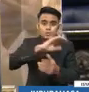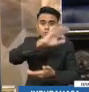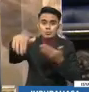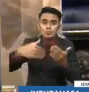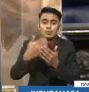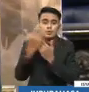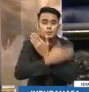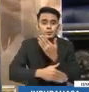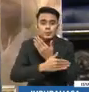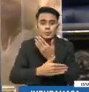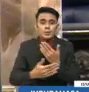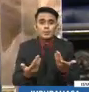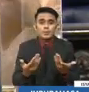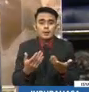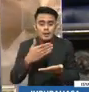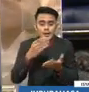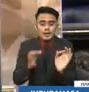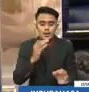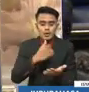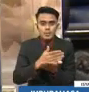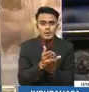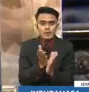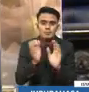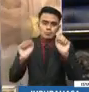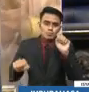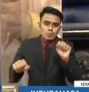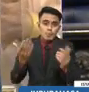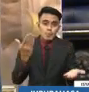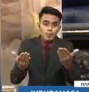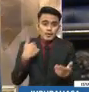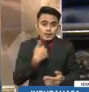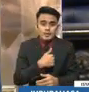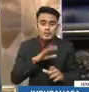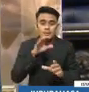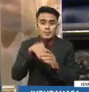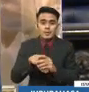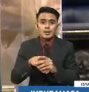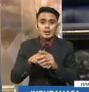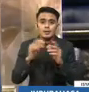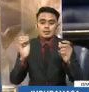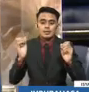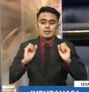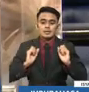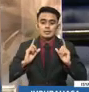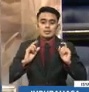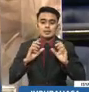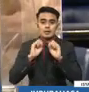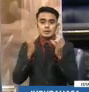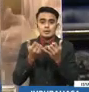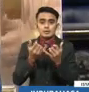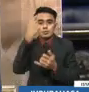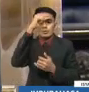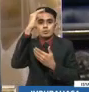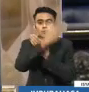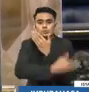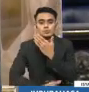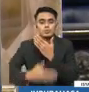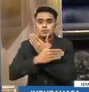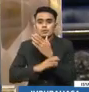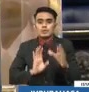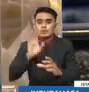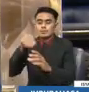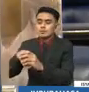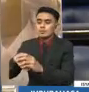kita mungkin kita akan melibatkan pihak swasta untuk kita dapatkan perkhidmatan satelit untuk seluruh negara,